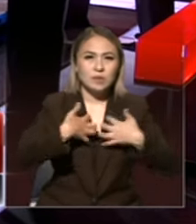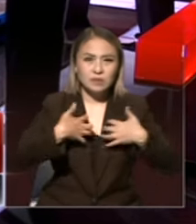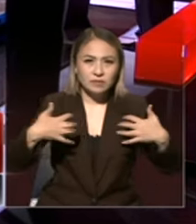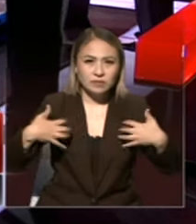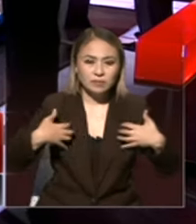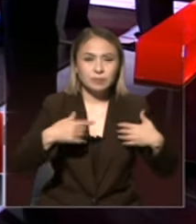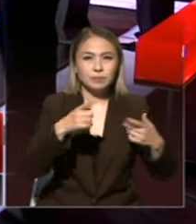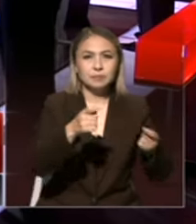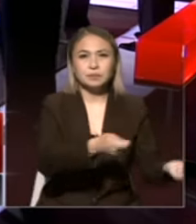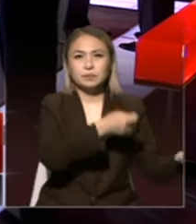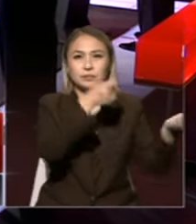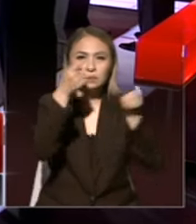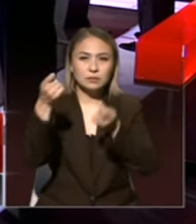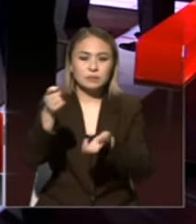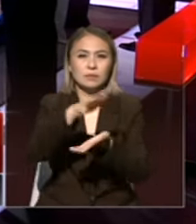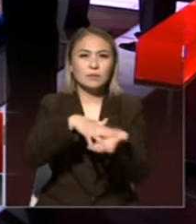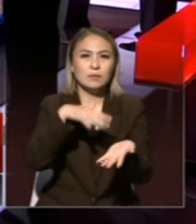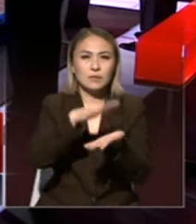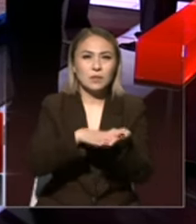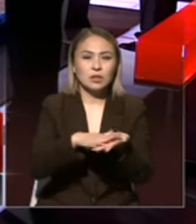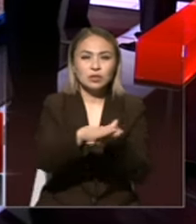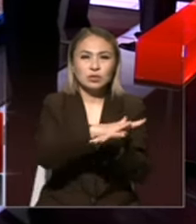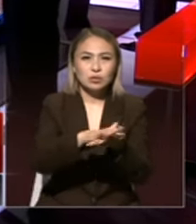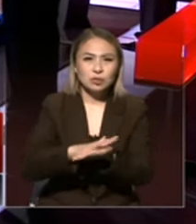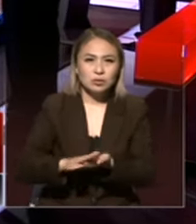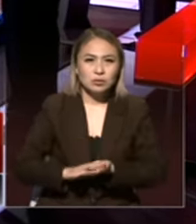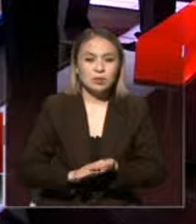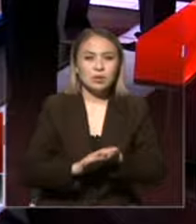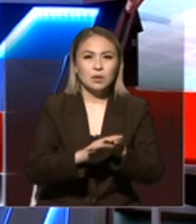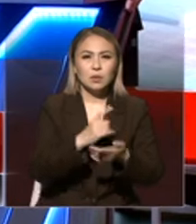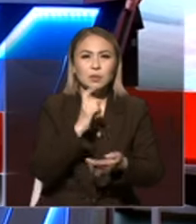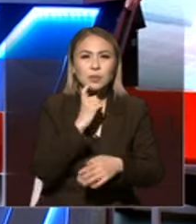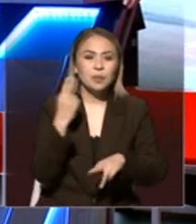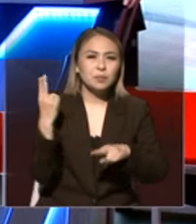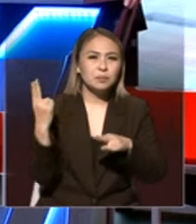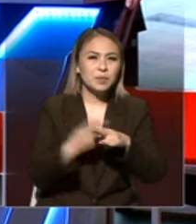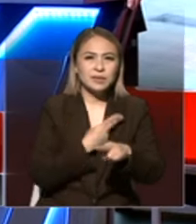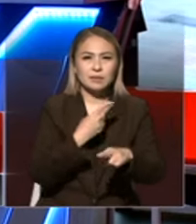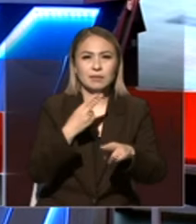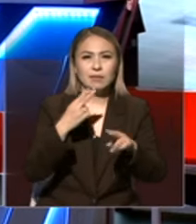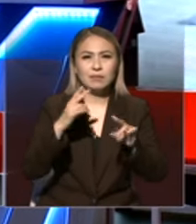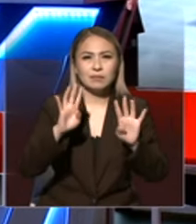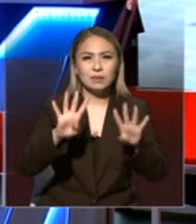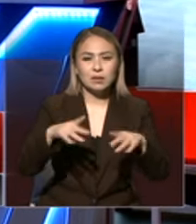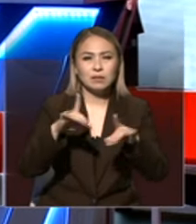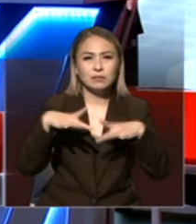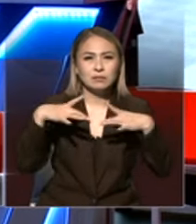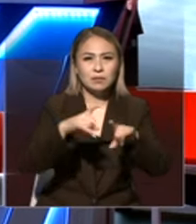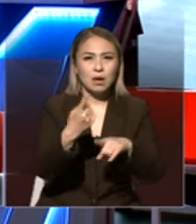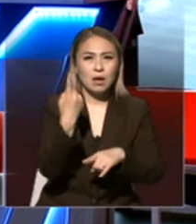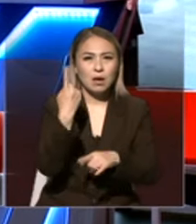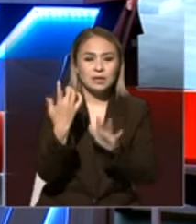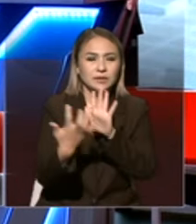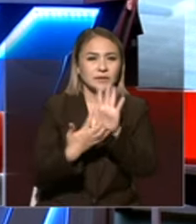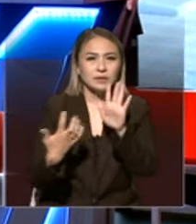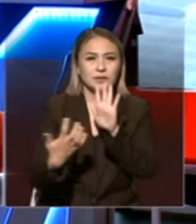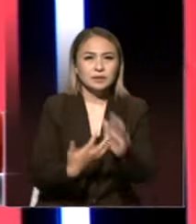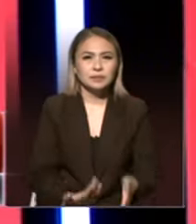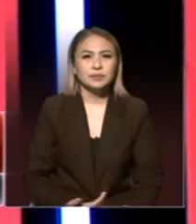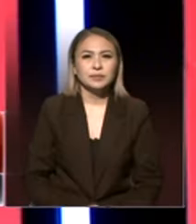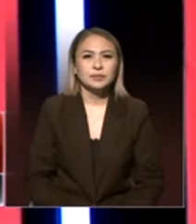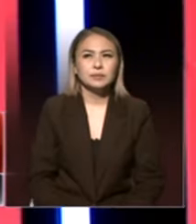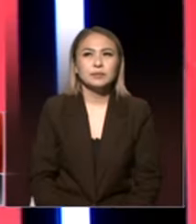неге оның астын тазалаймыз. Тракторсыз қиын. Бір трактормен не істеп не қоярыңды білмейсіз. Түсінікті.